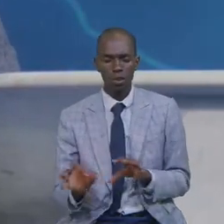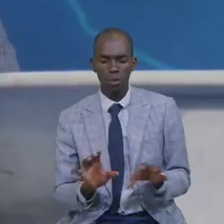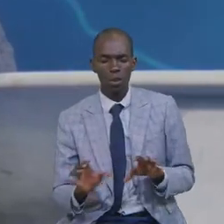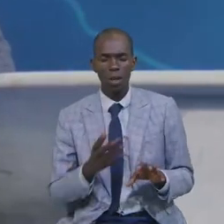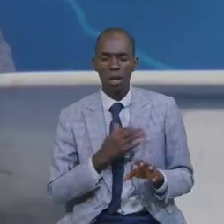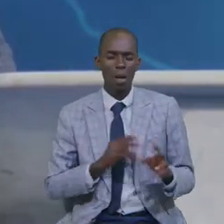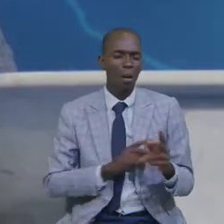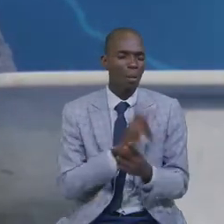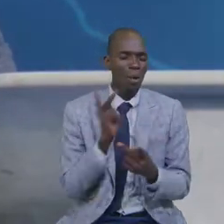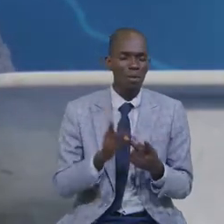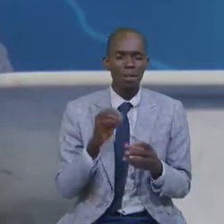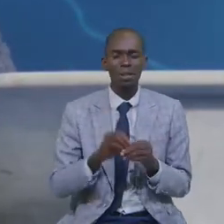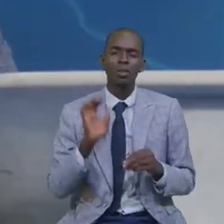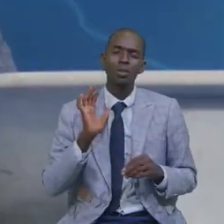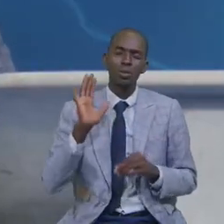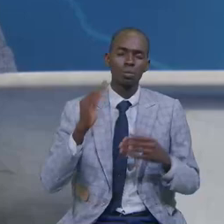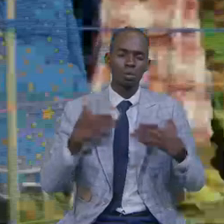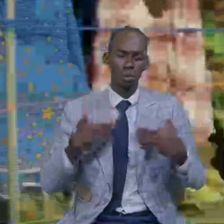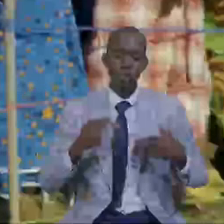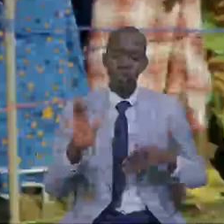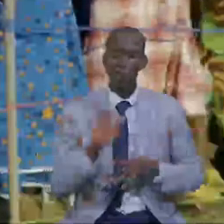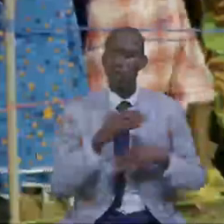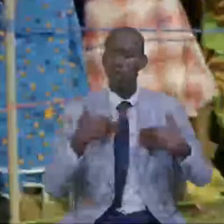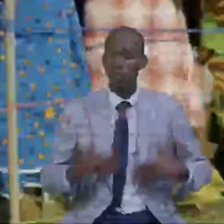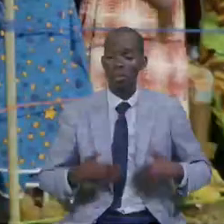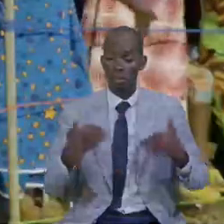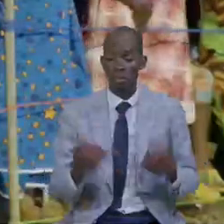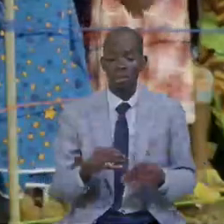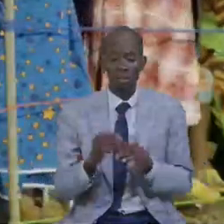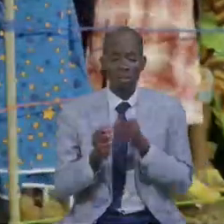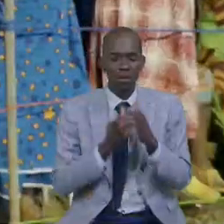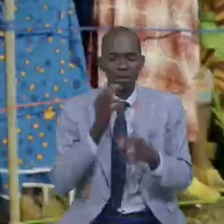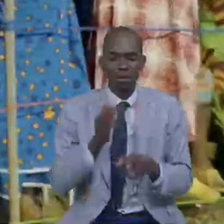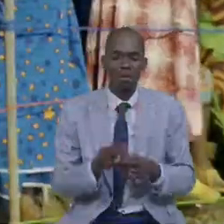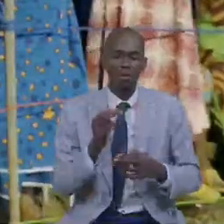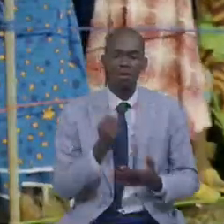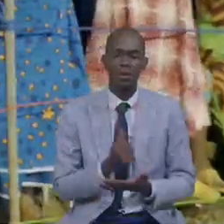soit accomplie et parfait dans ton corps au nom de Jésus